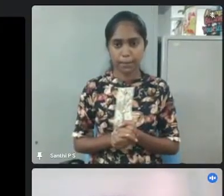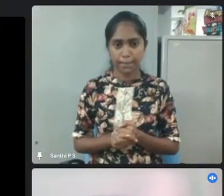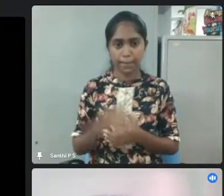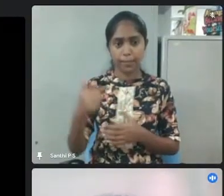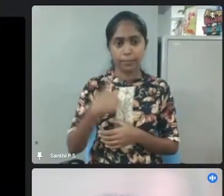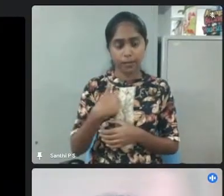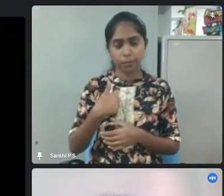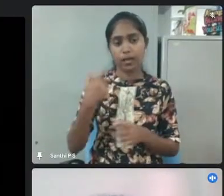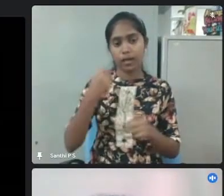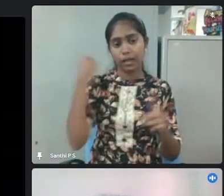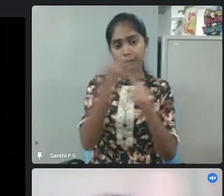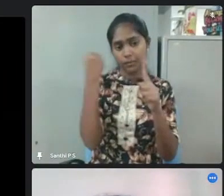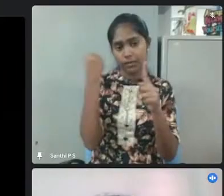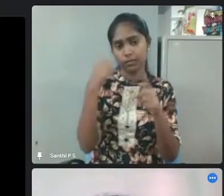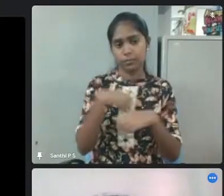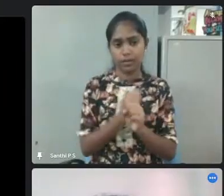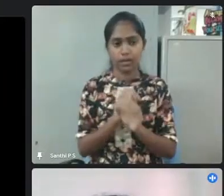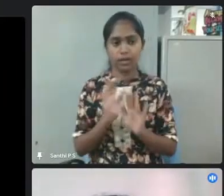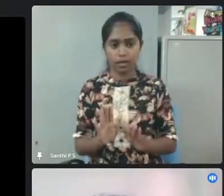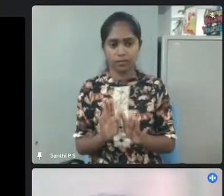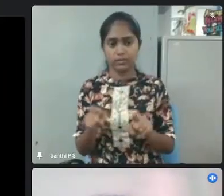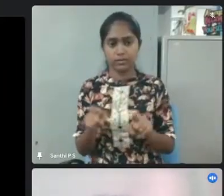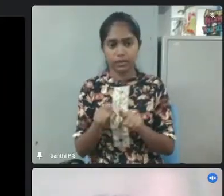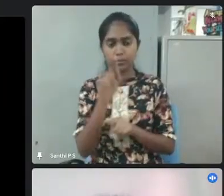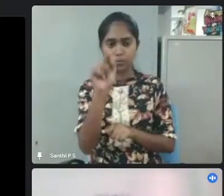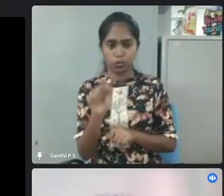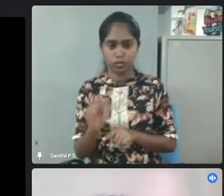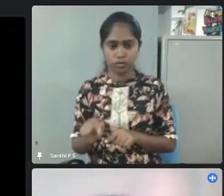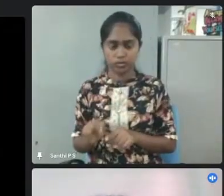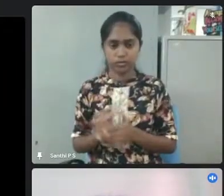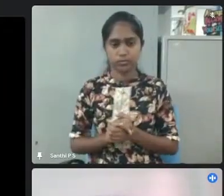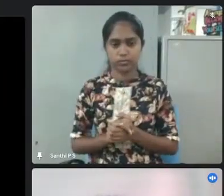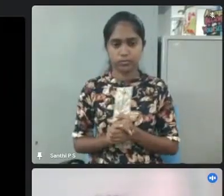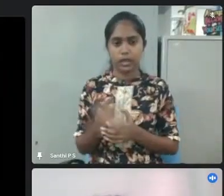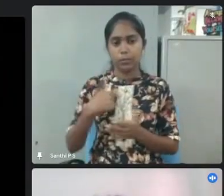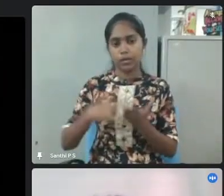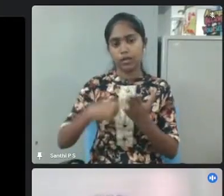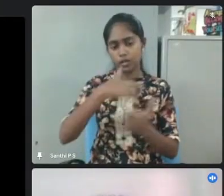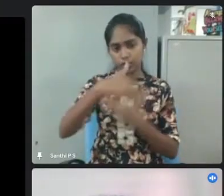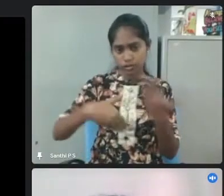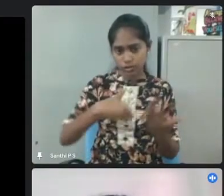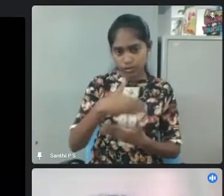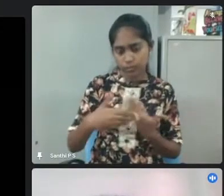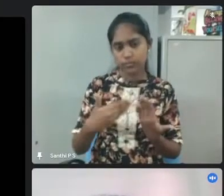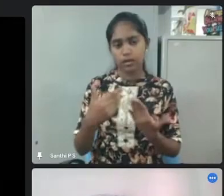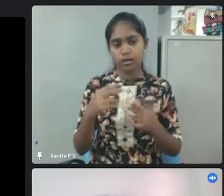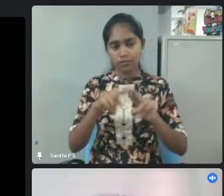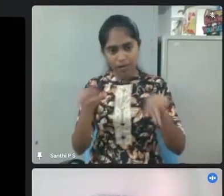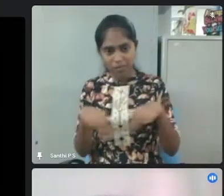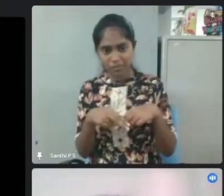ബാധിക്കുന്ന ഘടകങ്ങളായിട്ട് നമ്മൾ കാണേണ്ടതാണ്. അതുപോലെ തന്നെ നമ്മളുടെ ബന്ധങ്ങൾ, റിലേറ്റീവ്സ്,